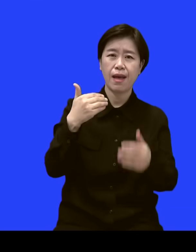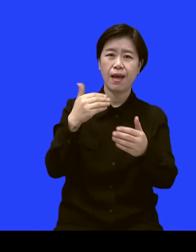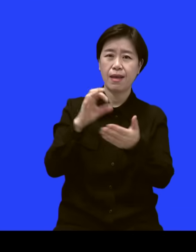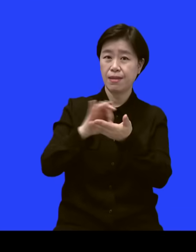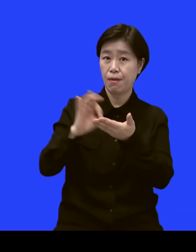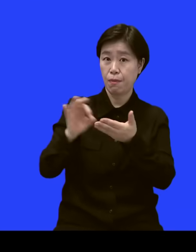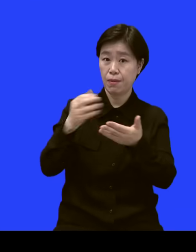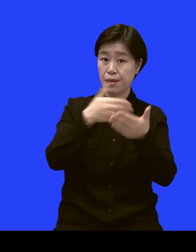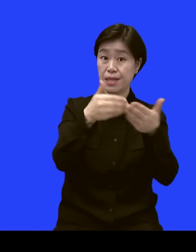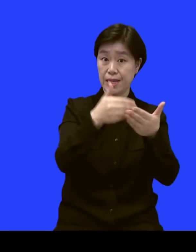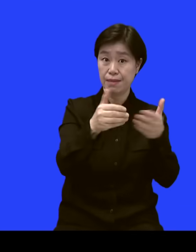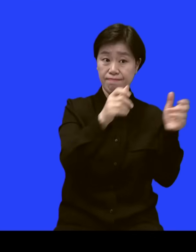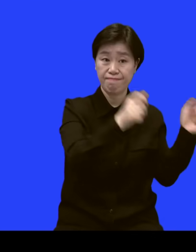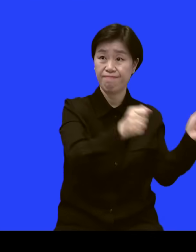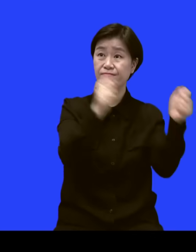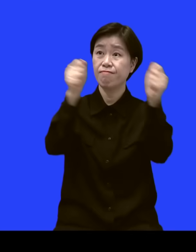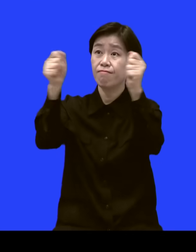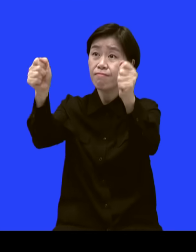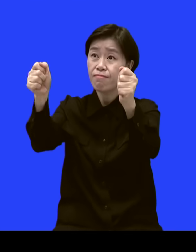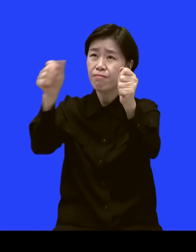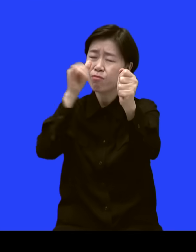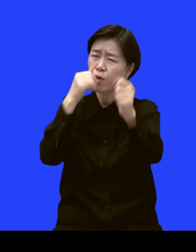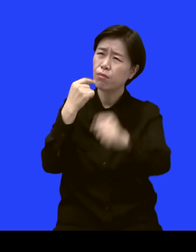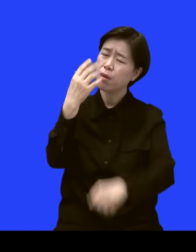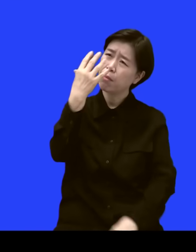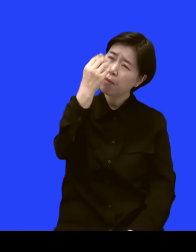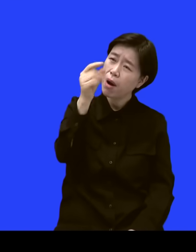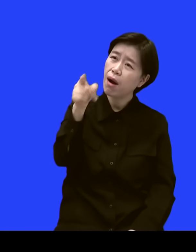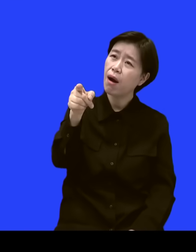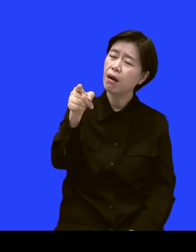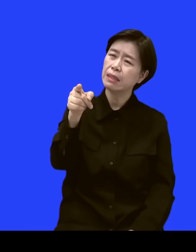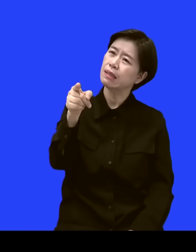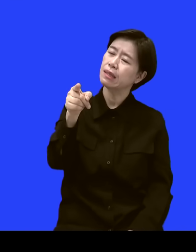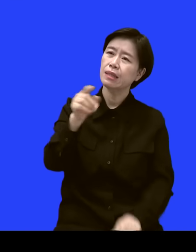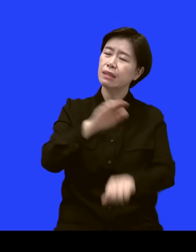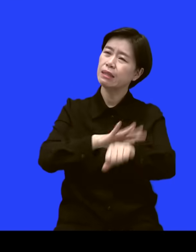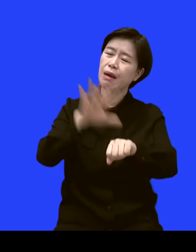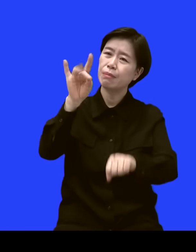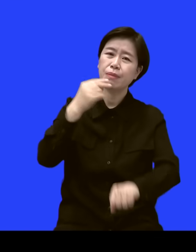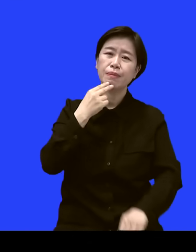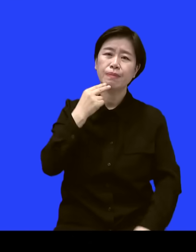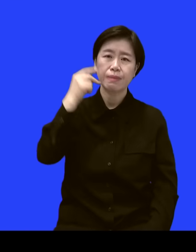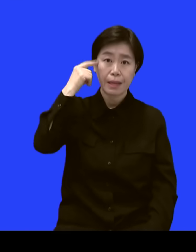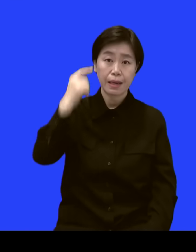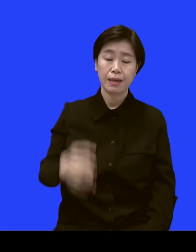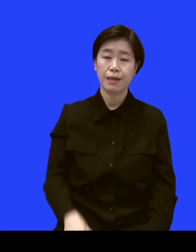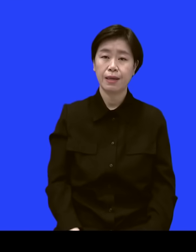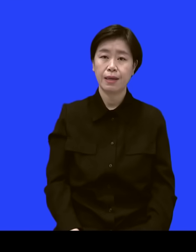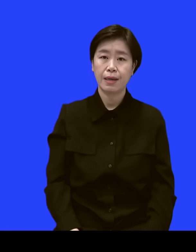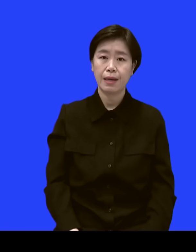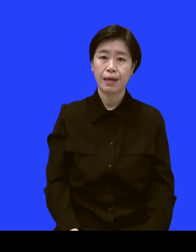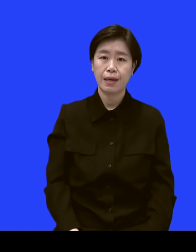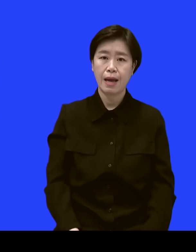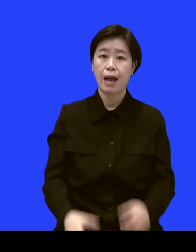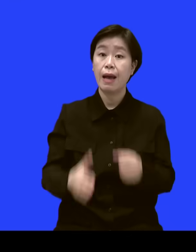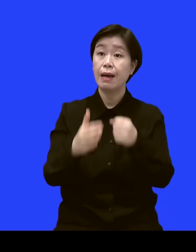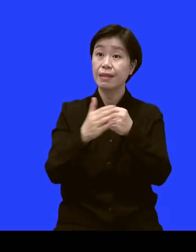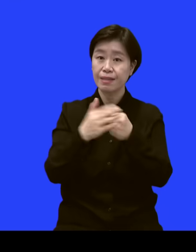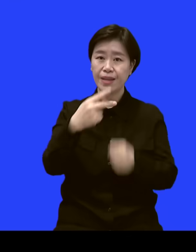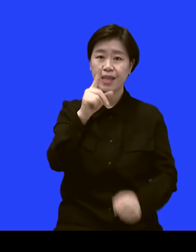그림을 다시 갖고 오니까 안 어울리는 거예요. 근데 이제 이사하느라 돈은 다 썼고 그래서